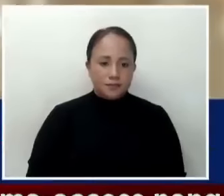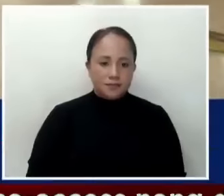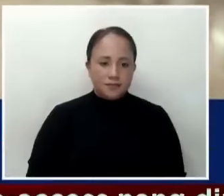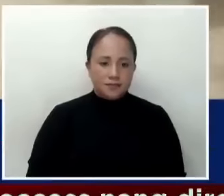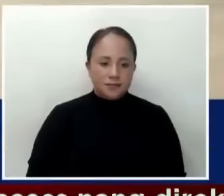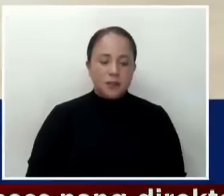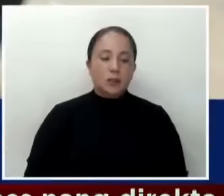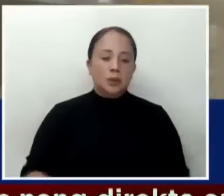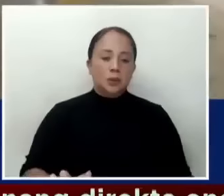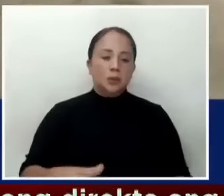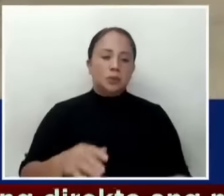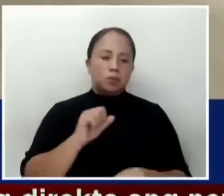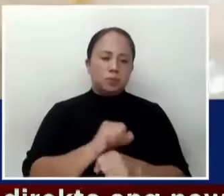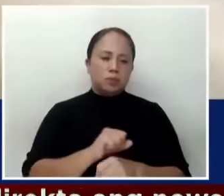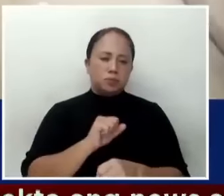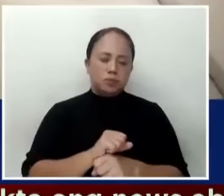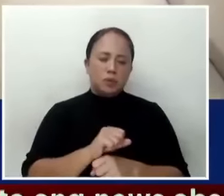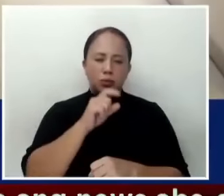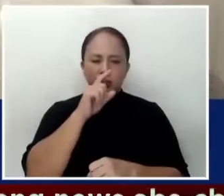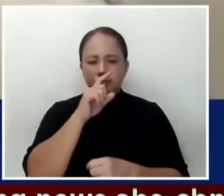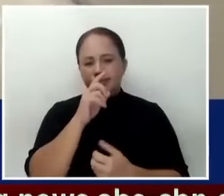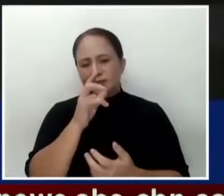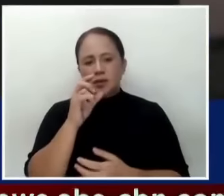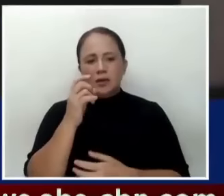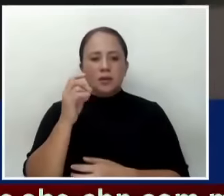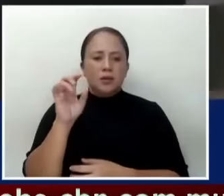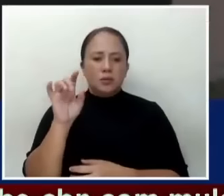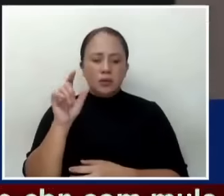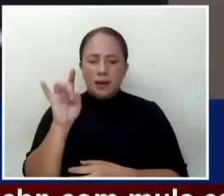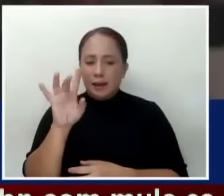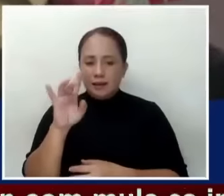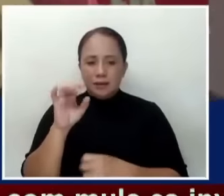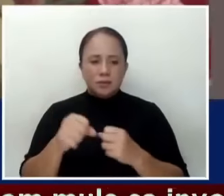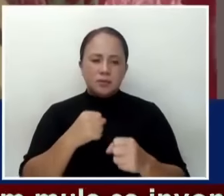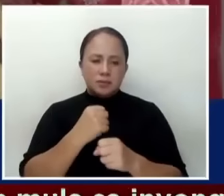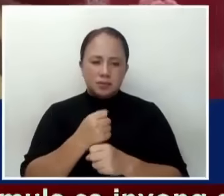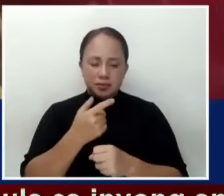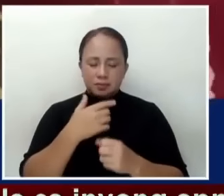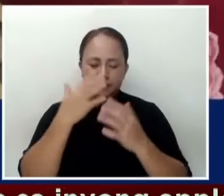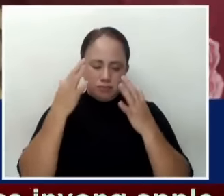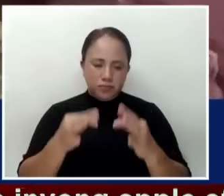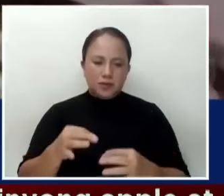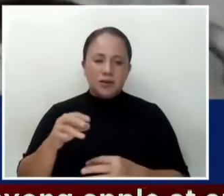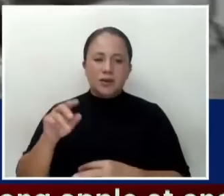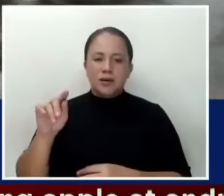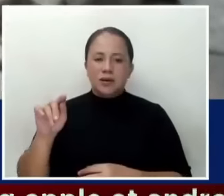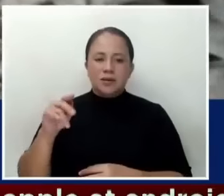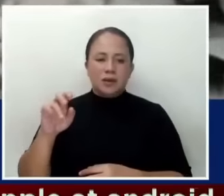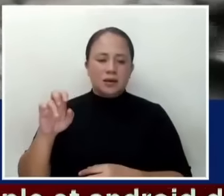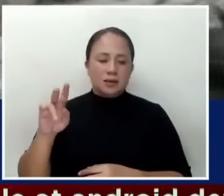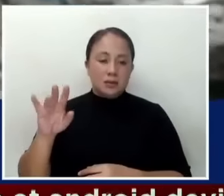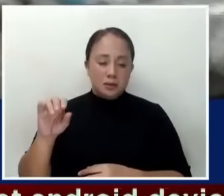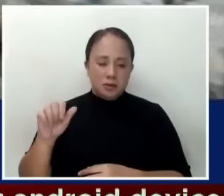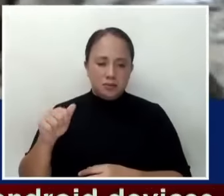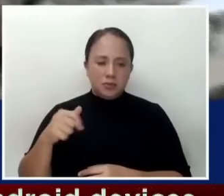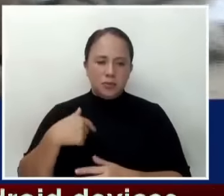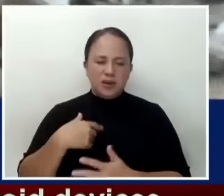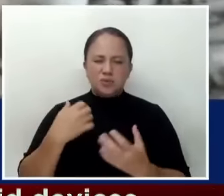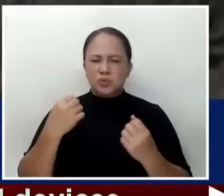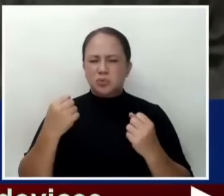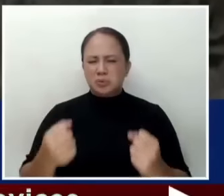Matapos magtrabaho ng 18 taon sa Lebanon, nagpa siya ng umuwi ng bansa si Nanay Felicilda. Tumitindi kasi